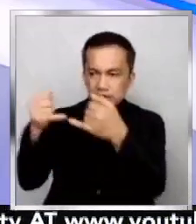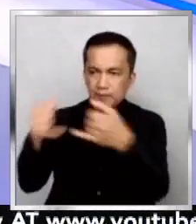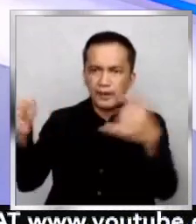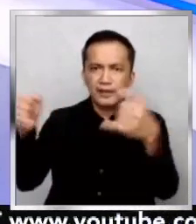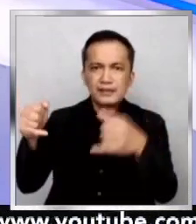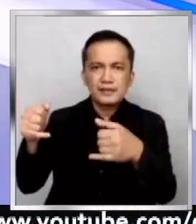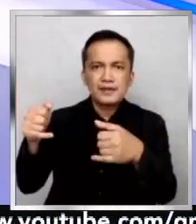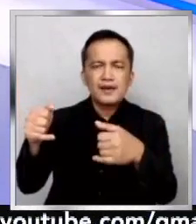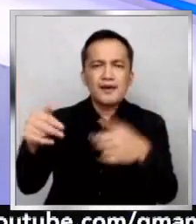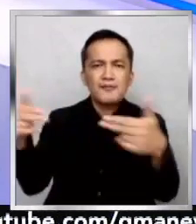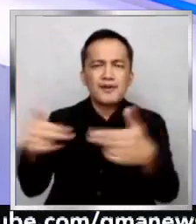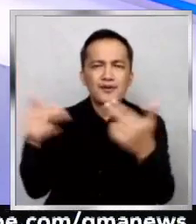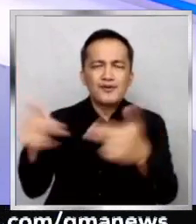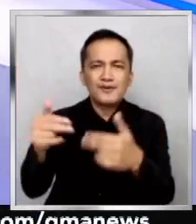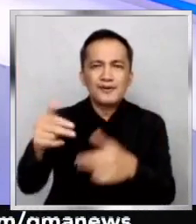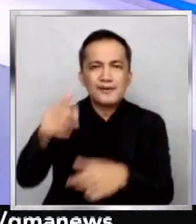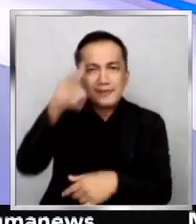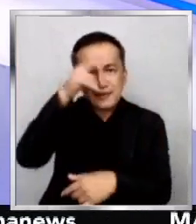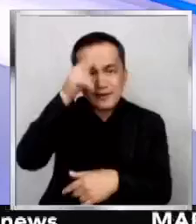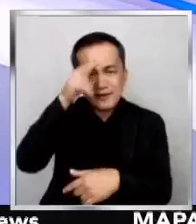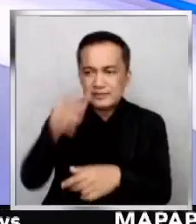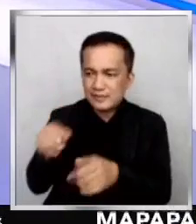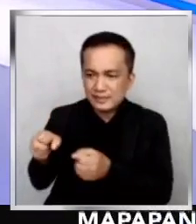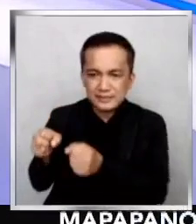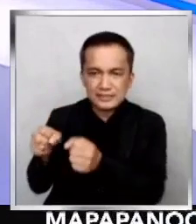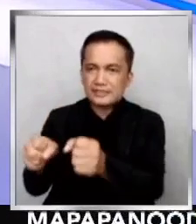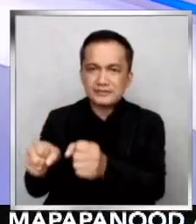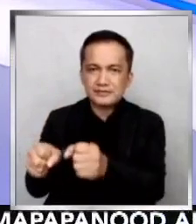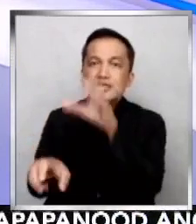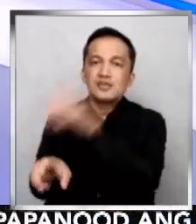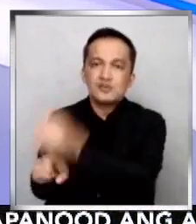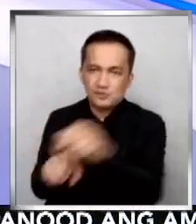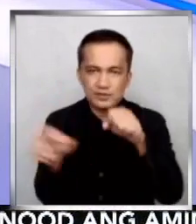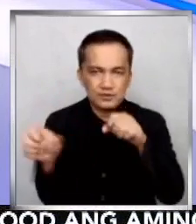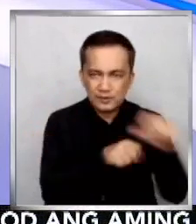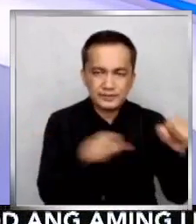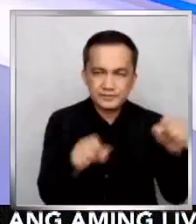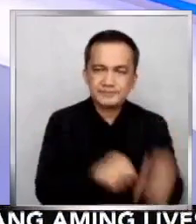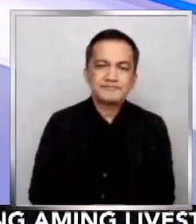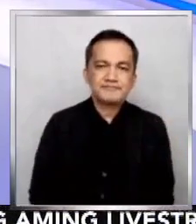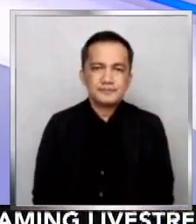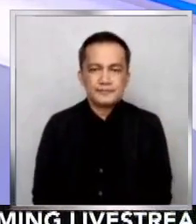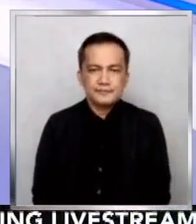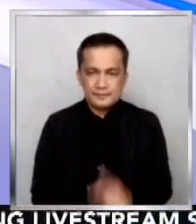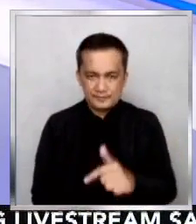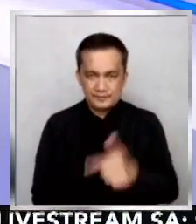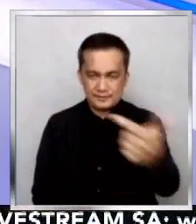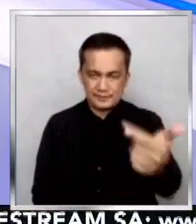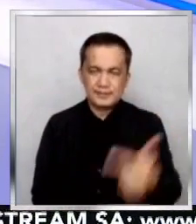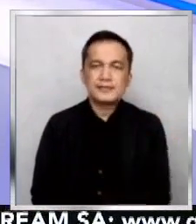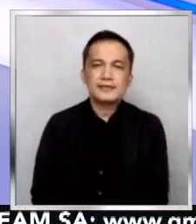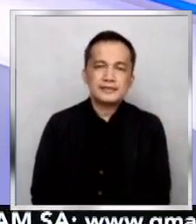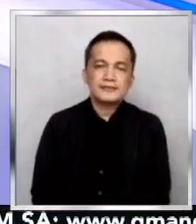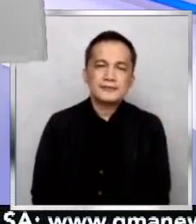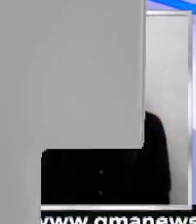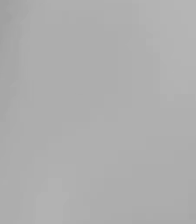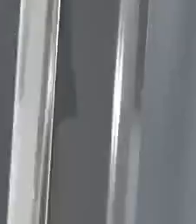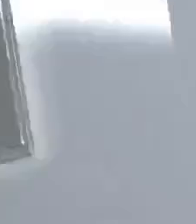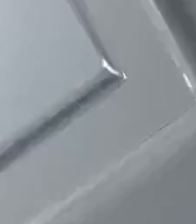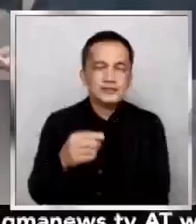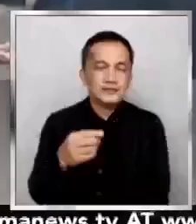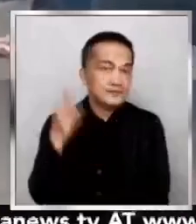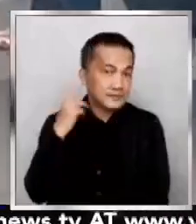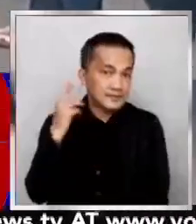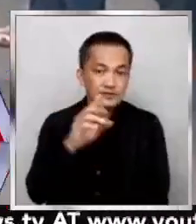na nasa kalsada, hindi po pinaligtas. Nakatutok si Luisito Santos ng Super Radyo DZBB.